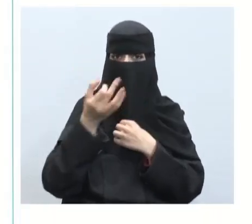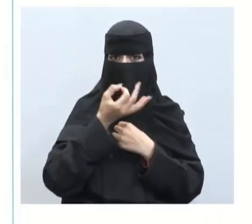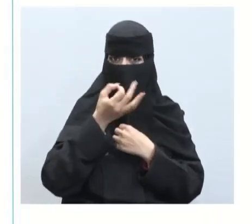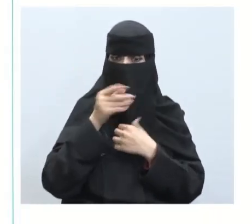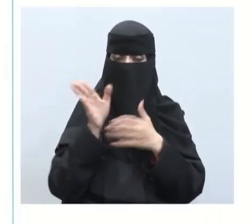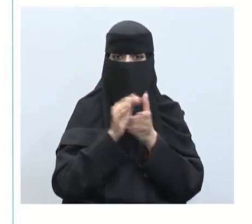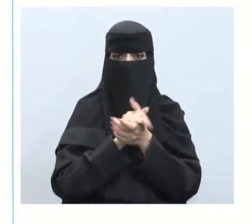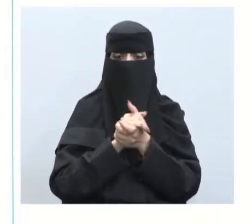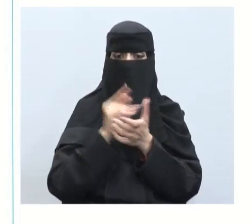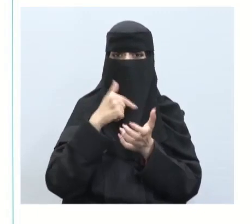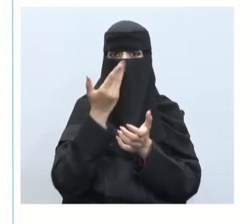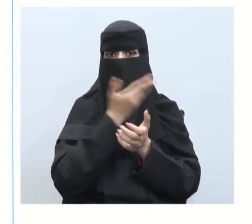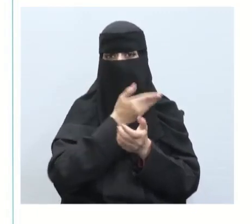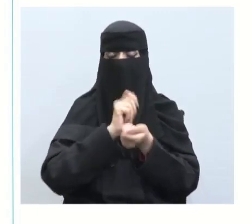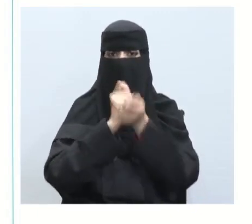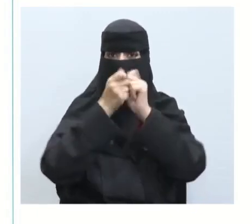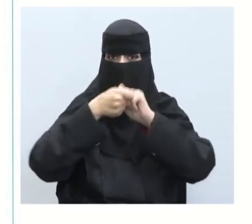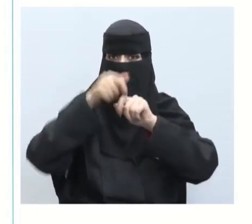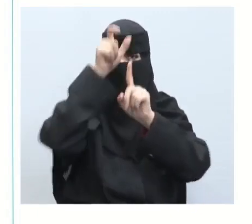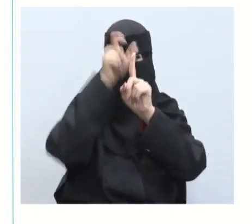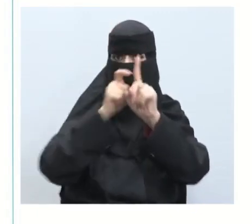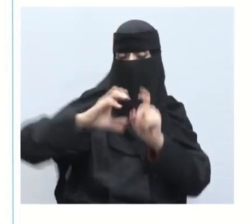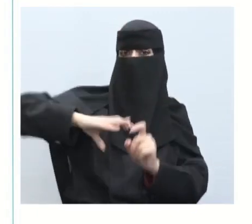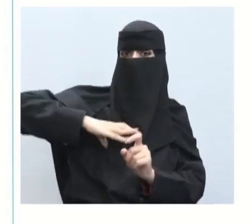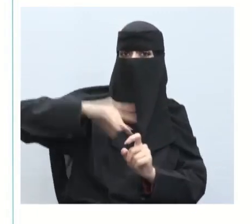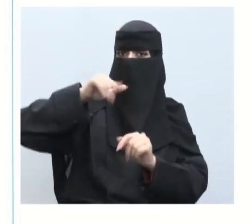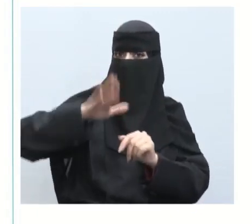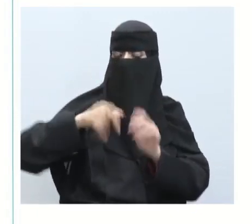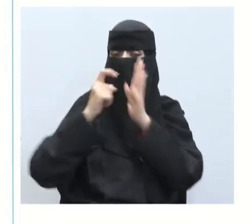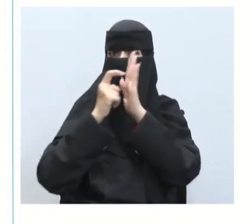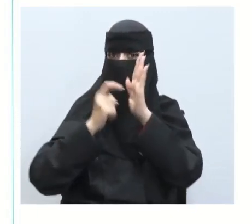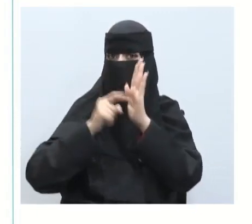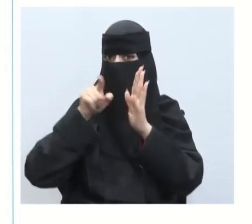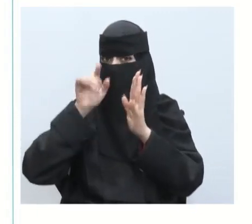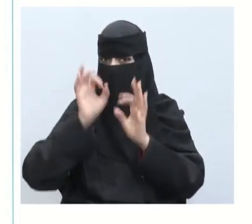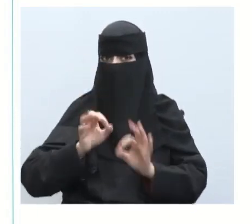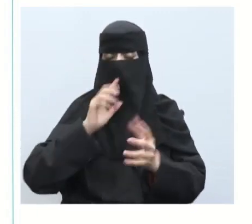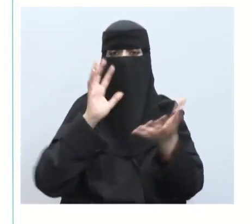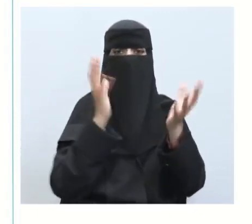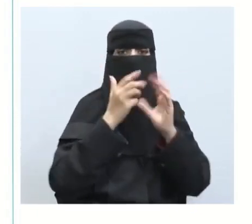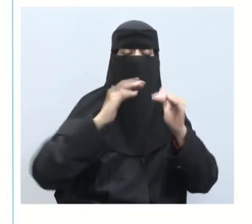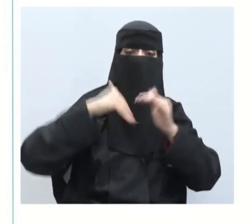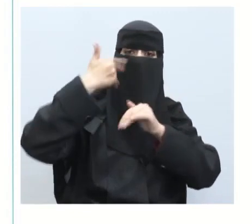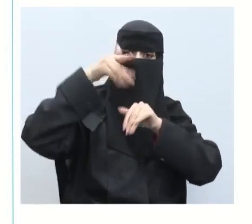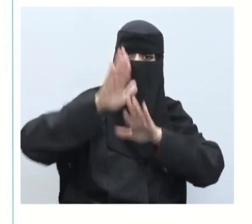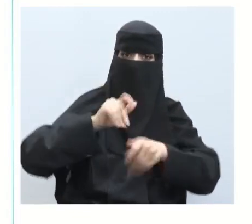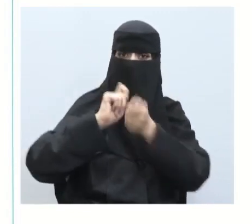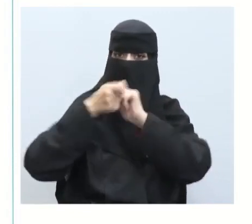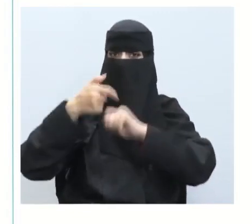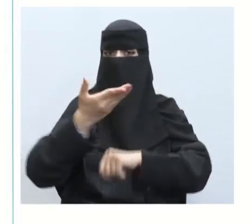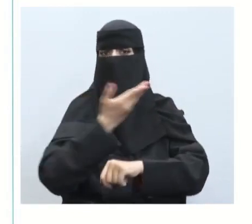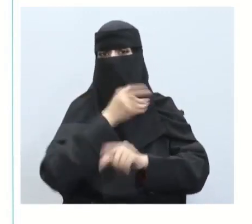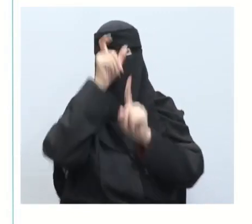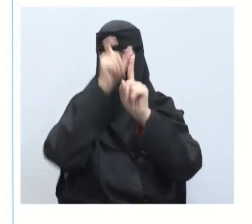ذكرنا يؤثر التغيير على المديرين المدير هو عنصر في من هذا العالم وبالتالي كل ما يحدث من تغيير سيؤثر